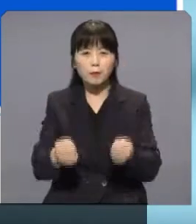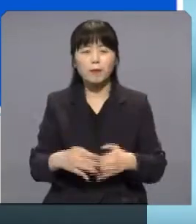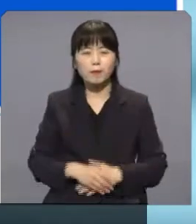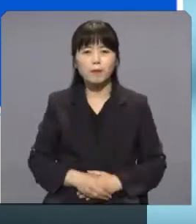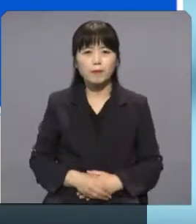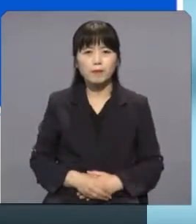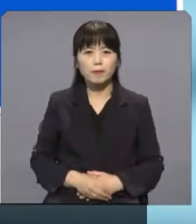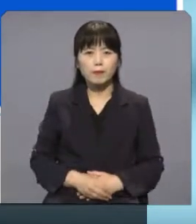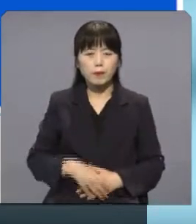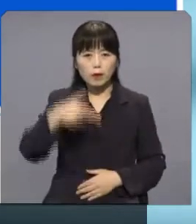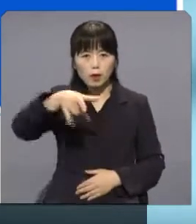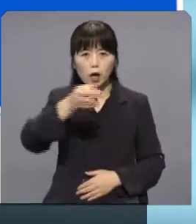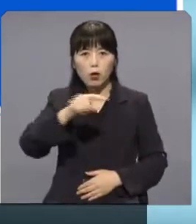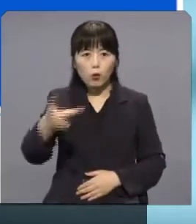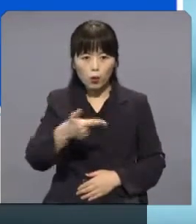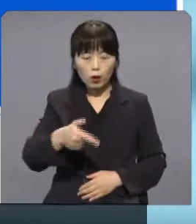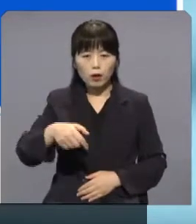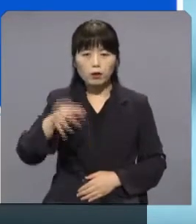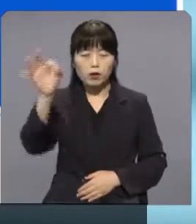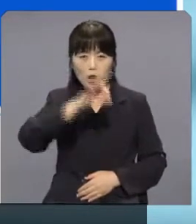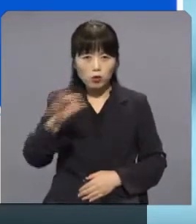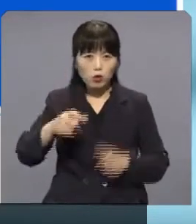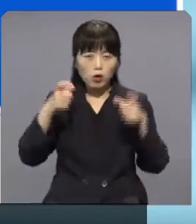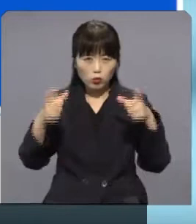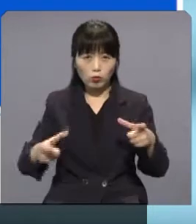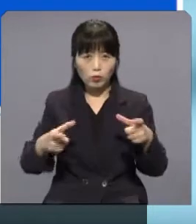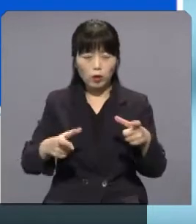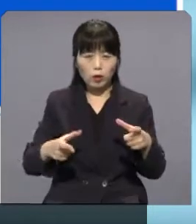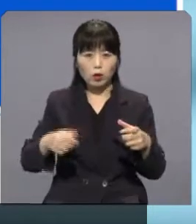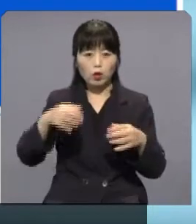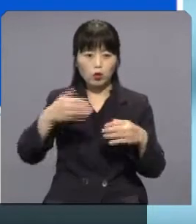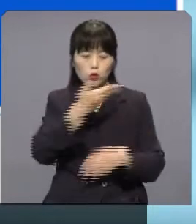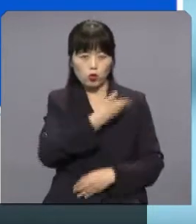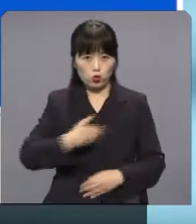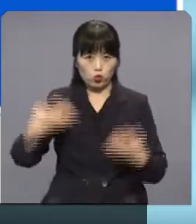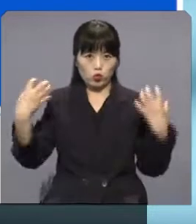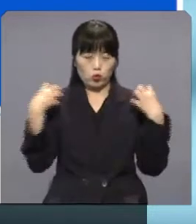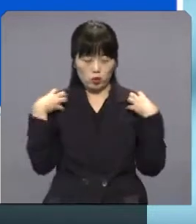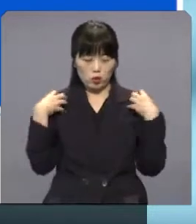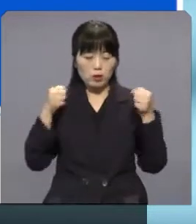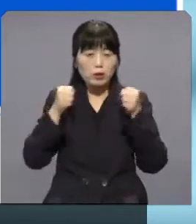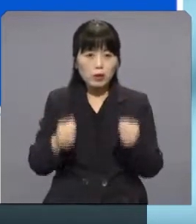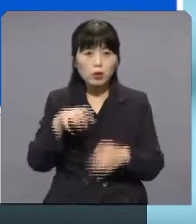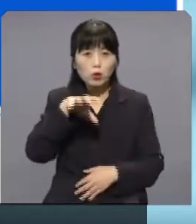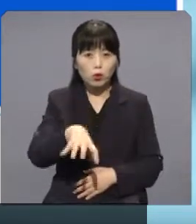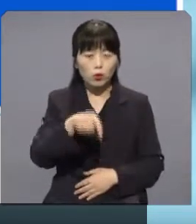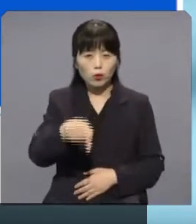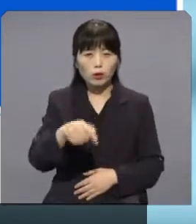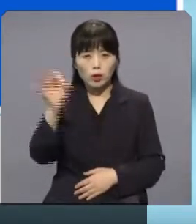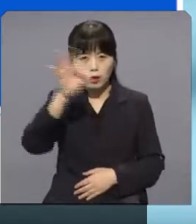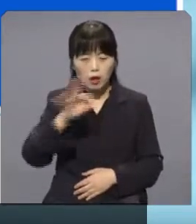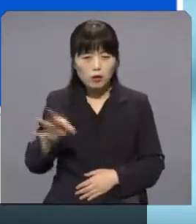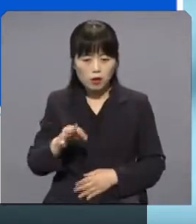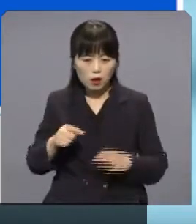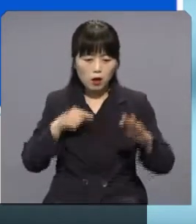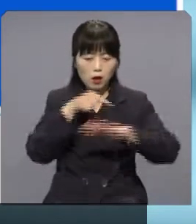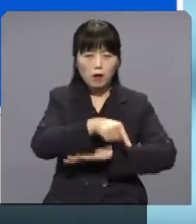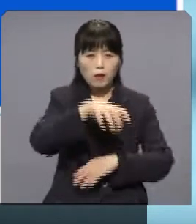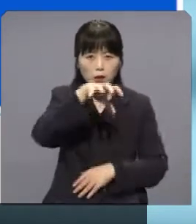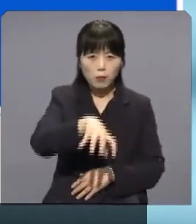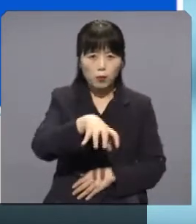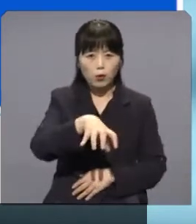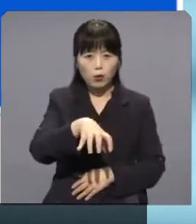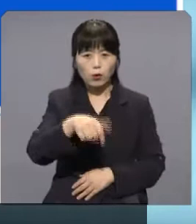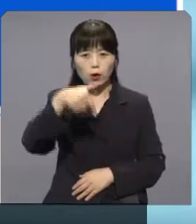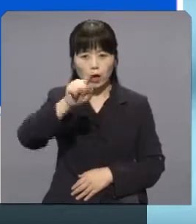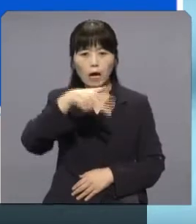아 경원선 연청 구간은 이제 연천에 도청 건데 군청 소재지가 있는 지역 인데요 이 구간을 연청 건널목에서 가자 올